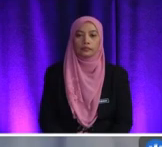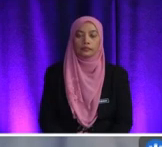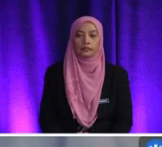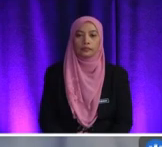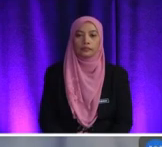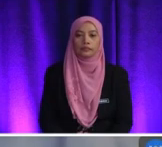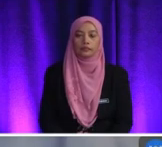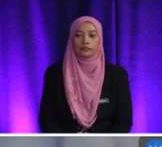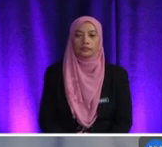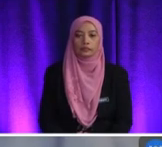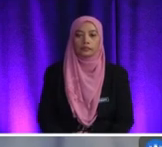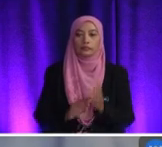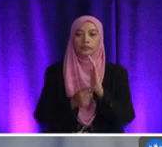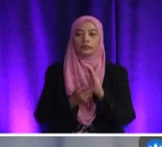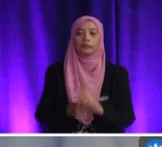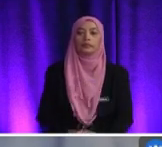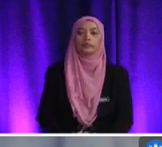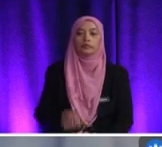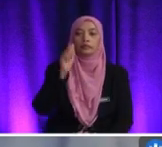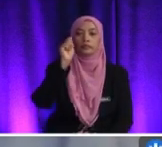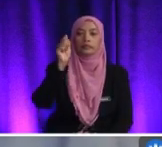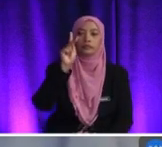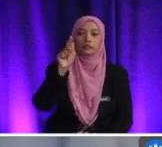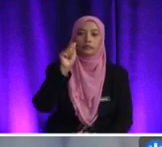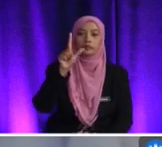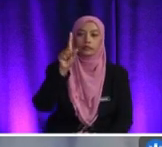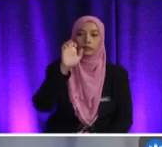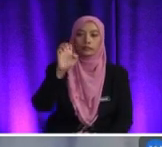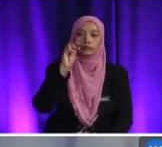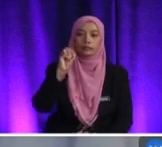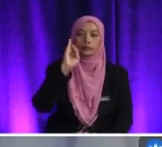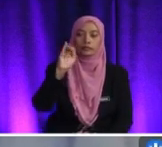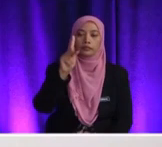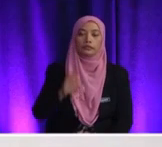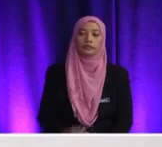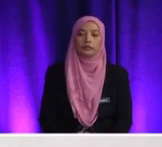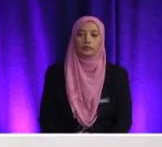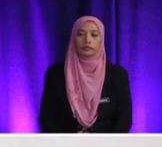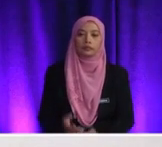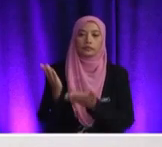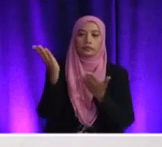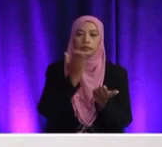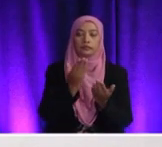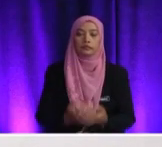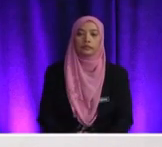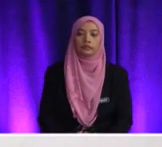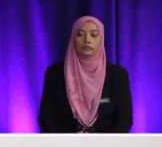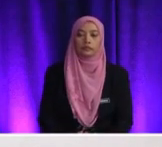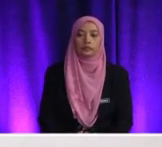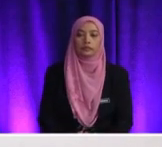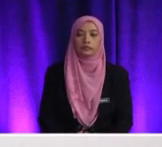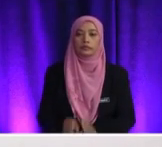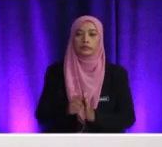silahkan academy.edu Shadow juga chegou Arifah silakan silakan Hai